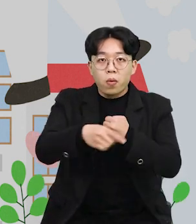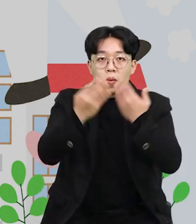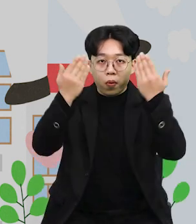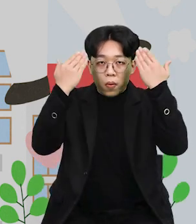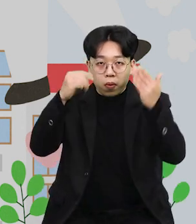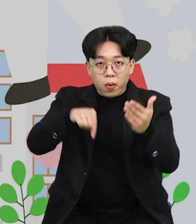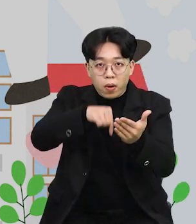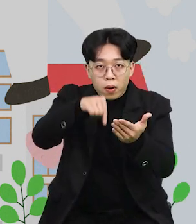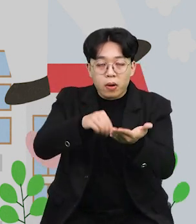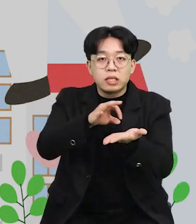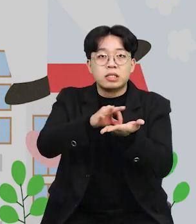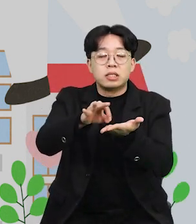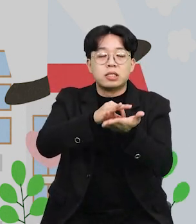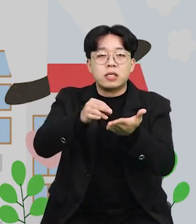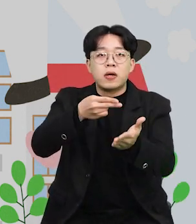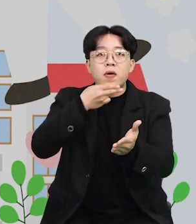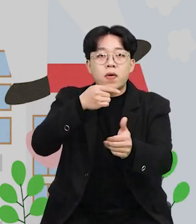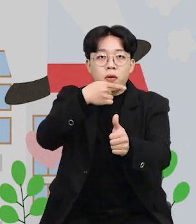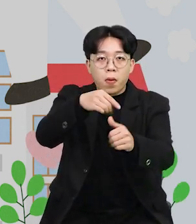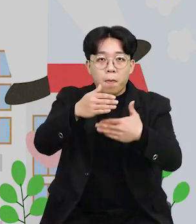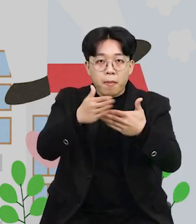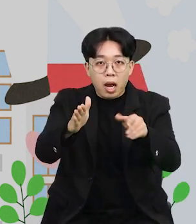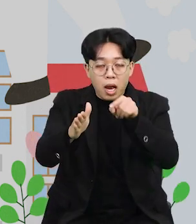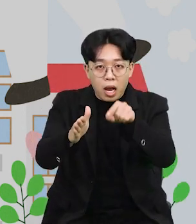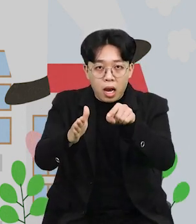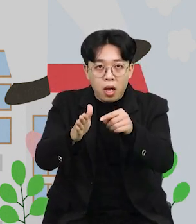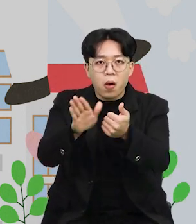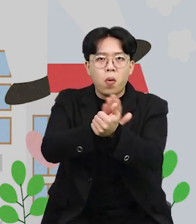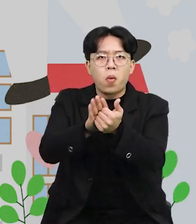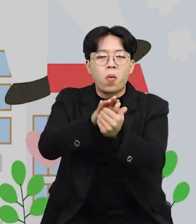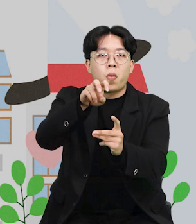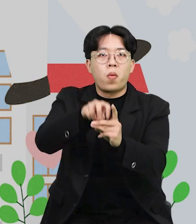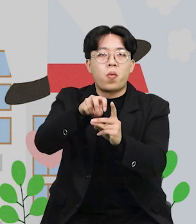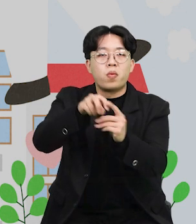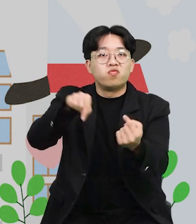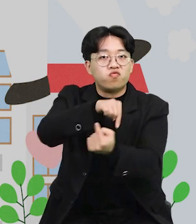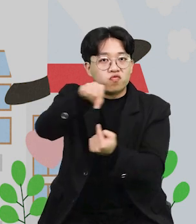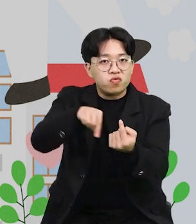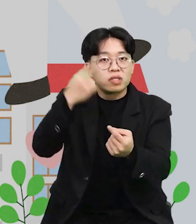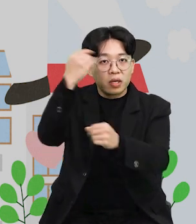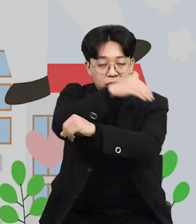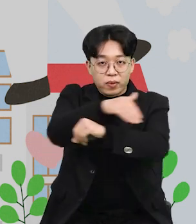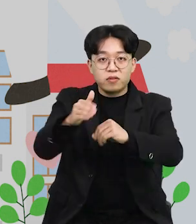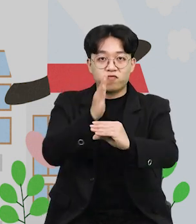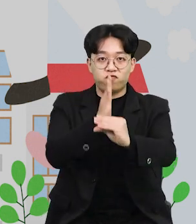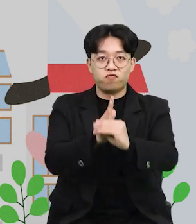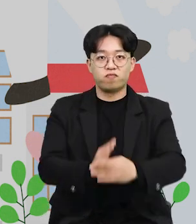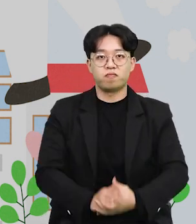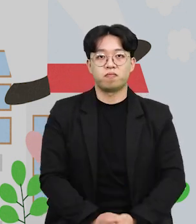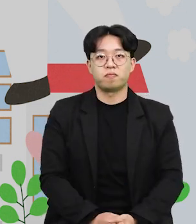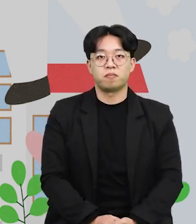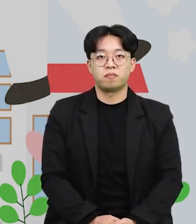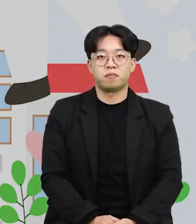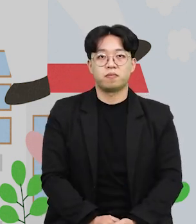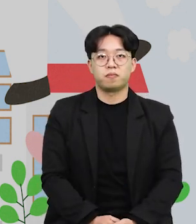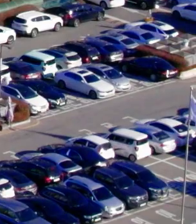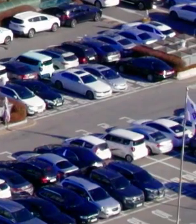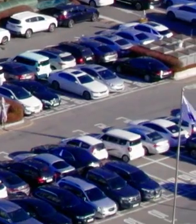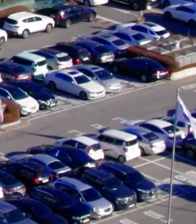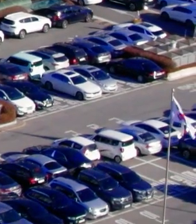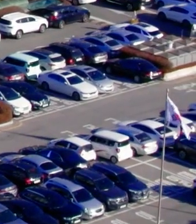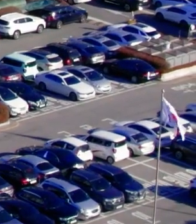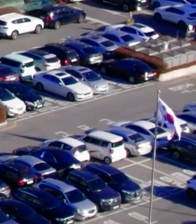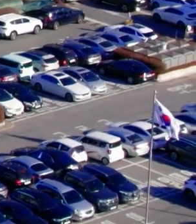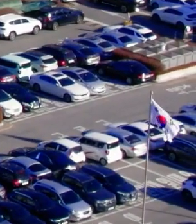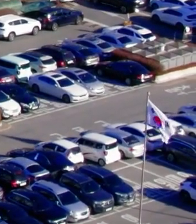씨가 이번에 초등학교 내 유휴교실을 다 함께 돌봄센터로 활용하는 새로운 돌봄 모델을 선보입니다.